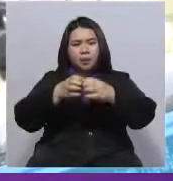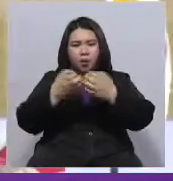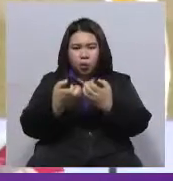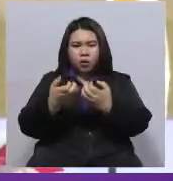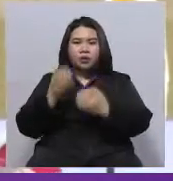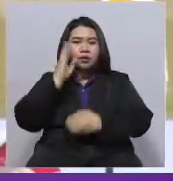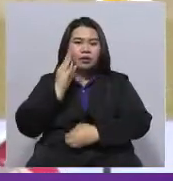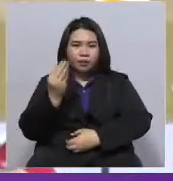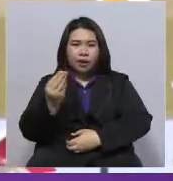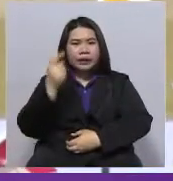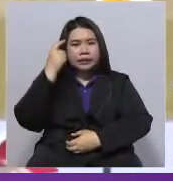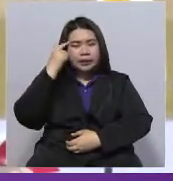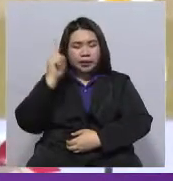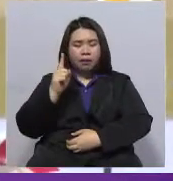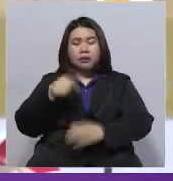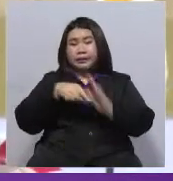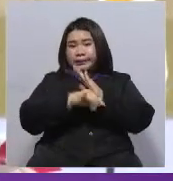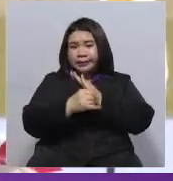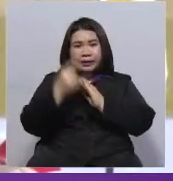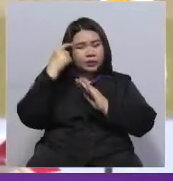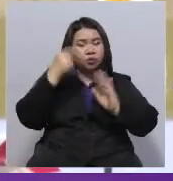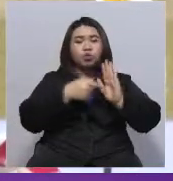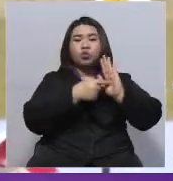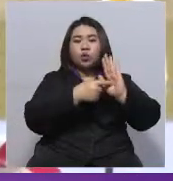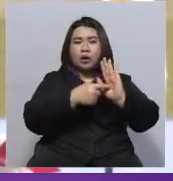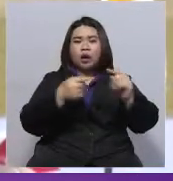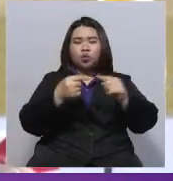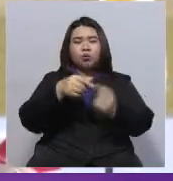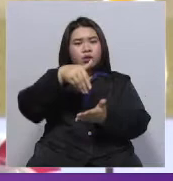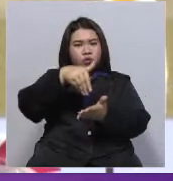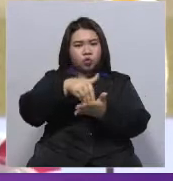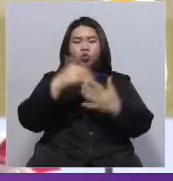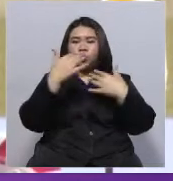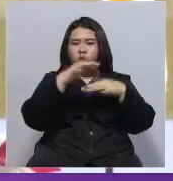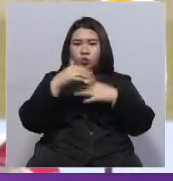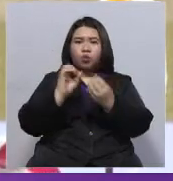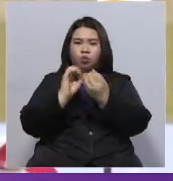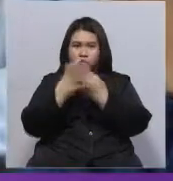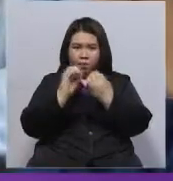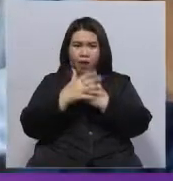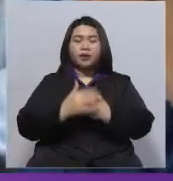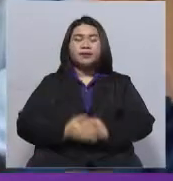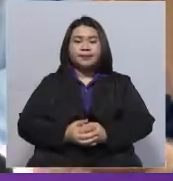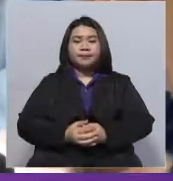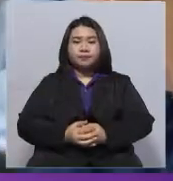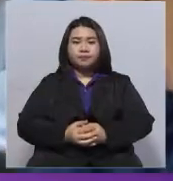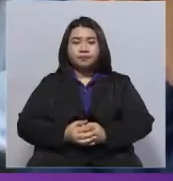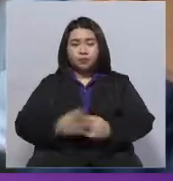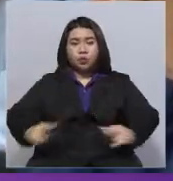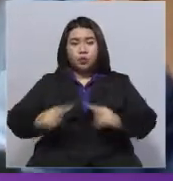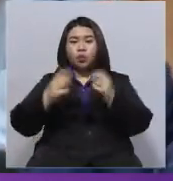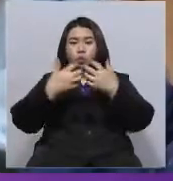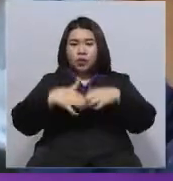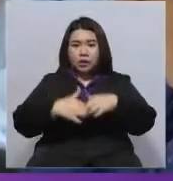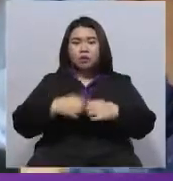ยเพื่อให้จังหวัดจันทบุรีเป็นจังหวัดนำร่องในการเป็นมหานครแห่งผลไม้ด้านกระทรวงอุตสาหกรรมเสนอโครงการ